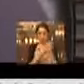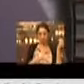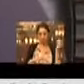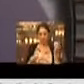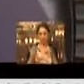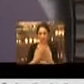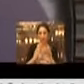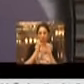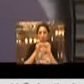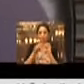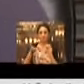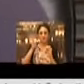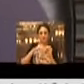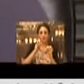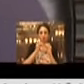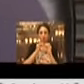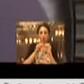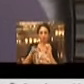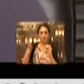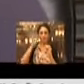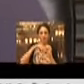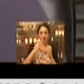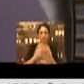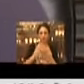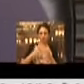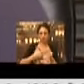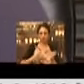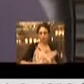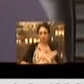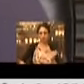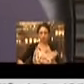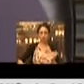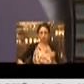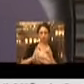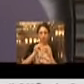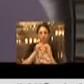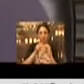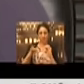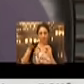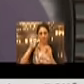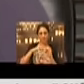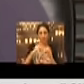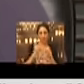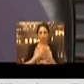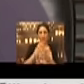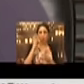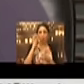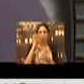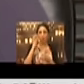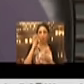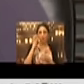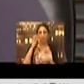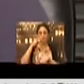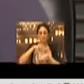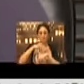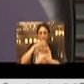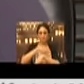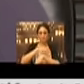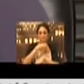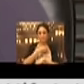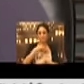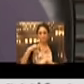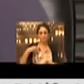اتولدت بصبغة زيادة في الجلد. هي الصبغة الزيادة دي المفروض عبارة عن هي أورام حميدة، فالمفروض